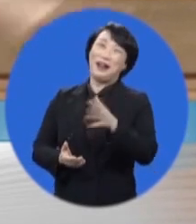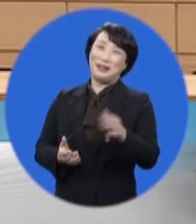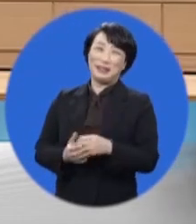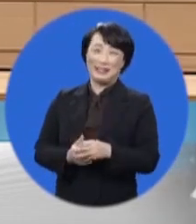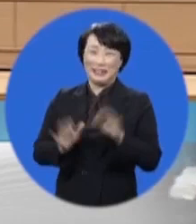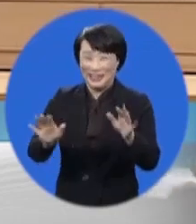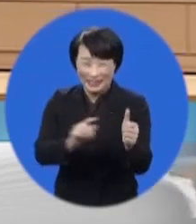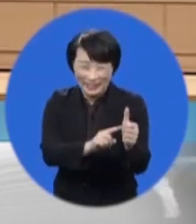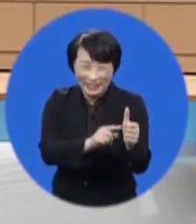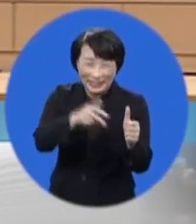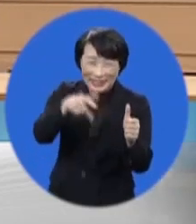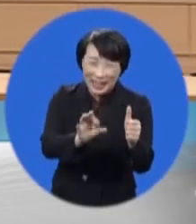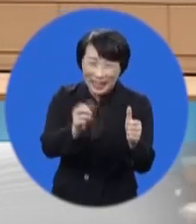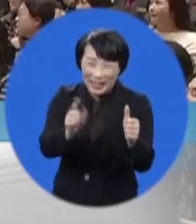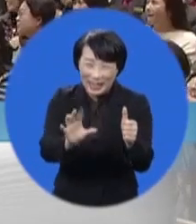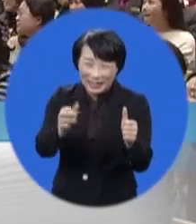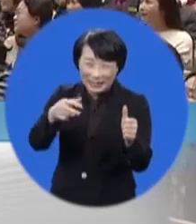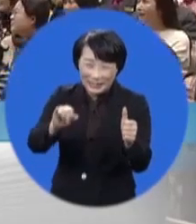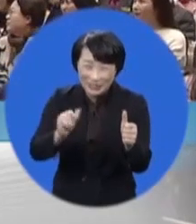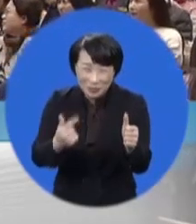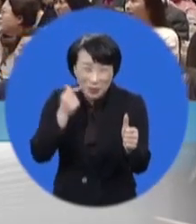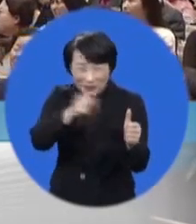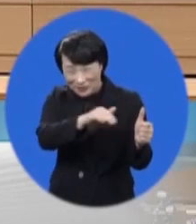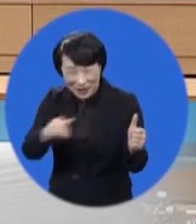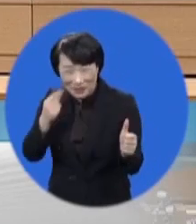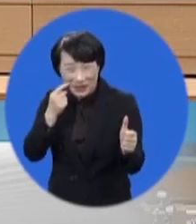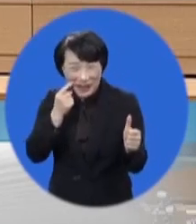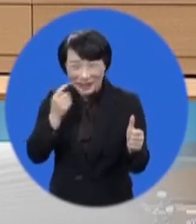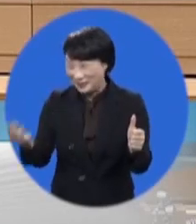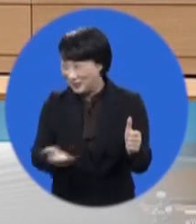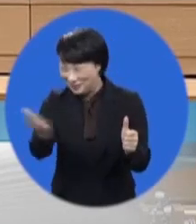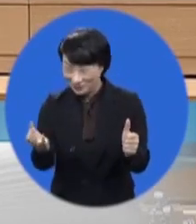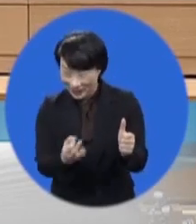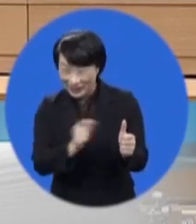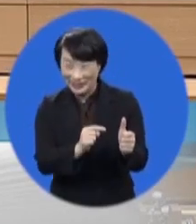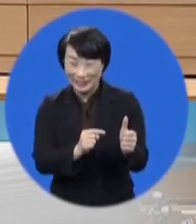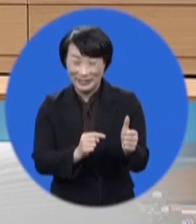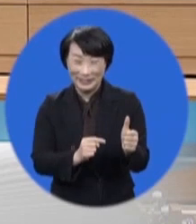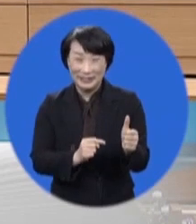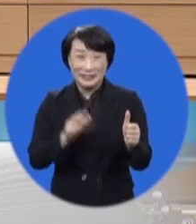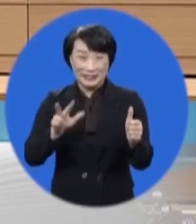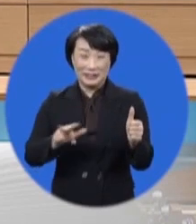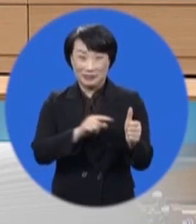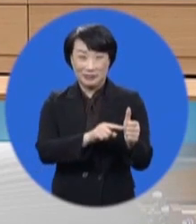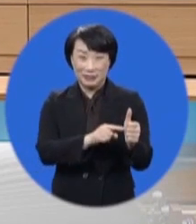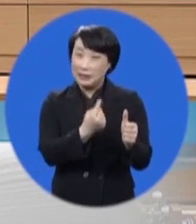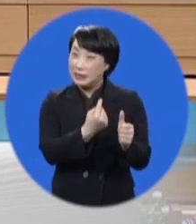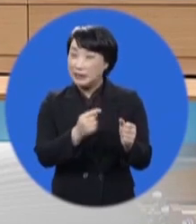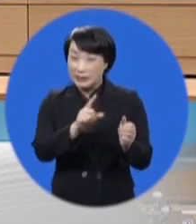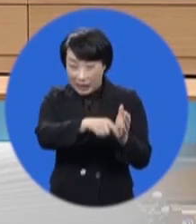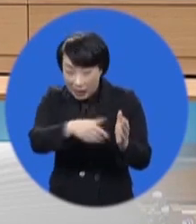장학진 목사 한번 이리 나와봐. 이리 나와봐. 세월이 지금